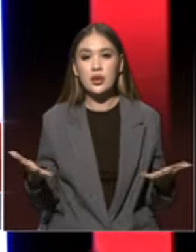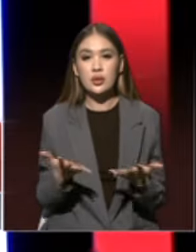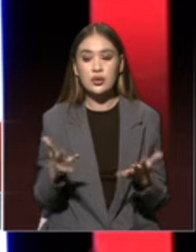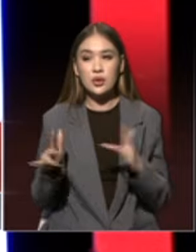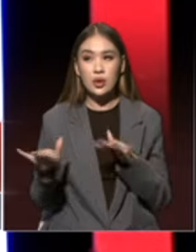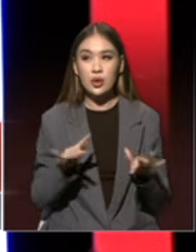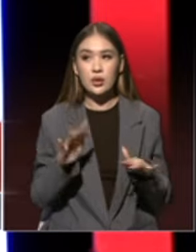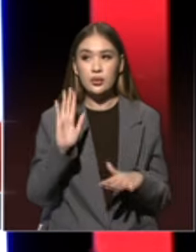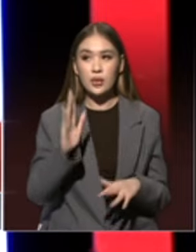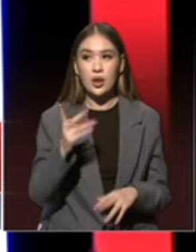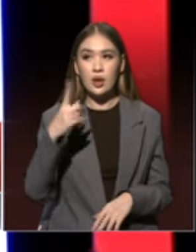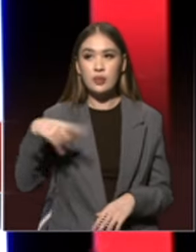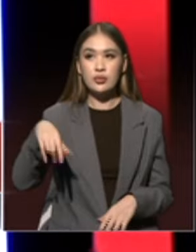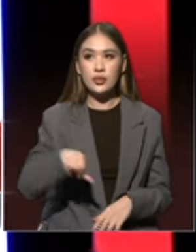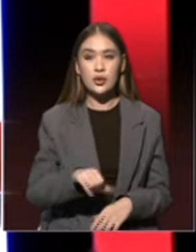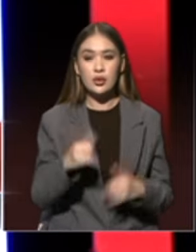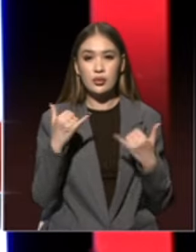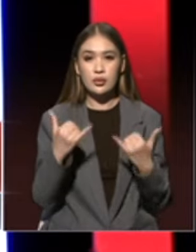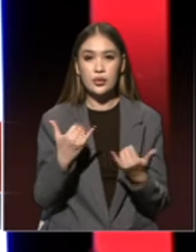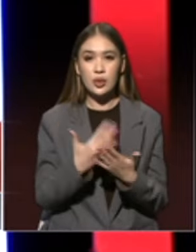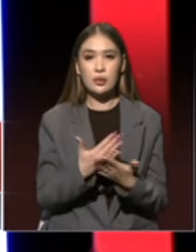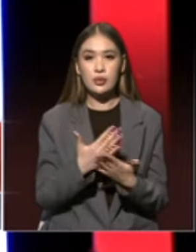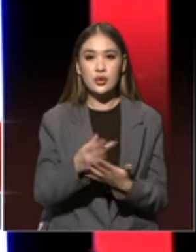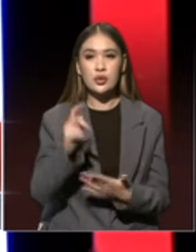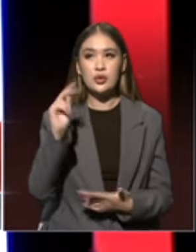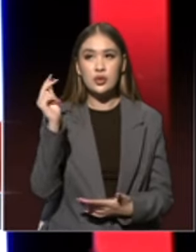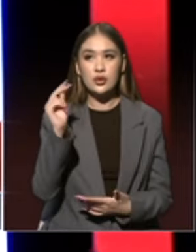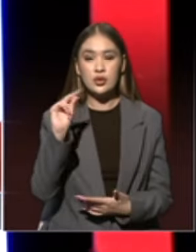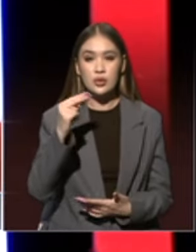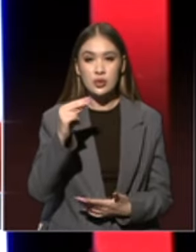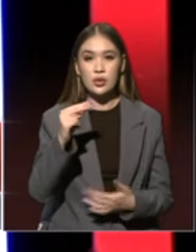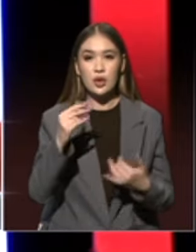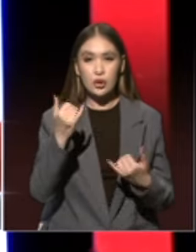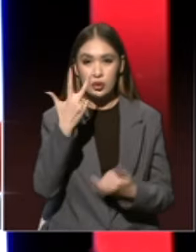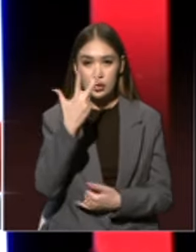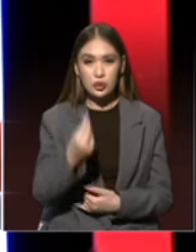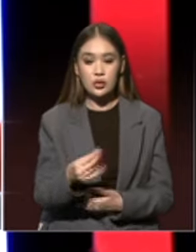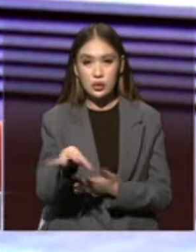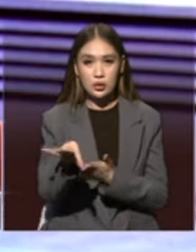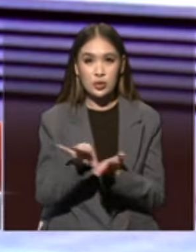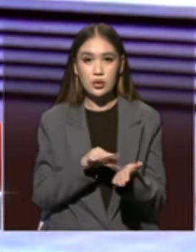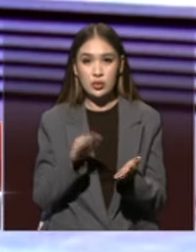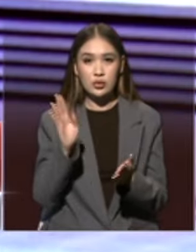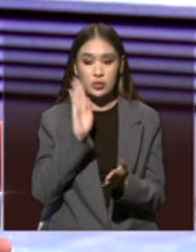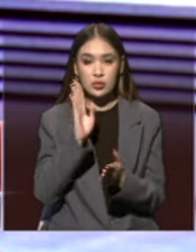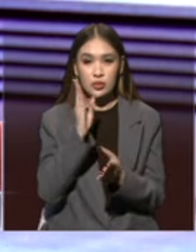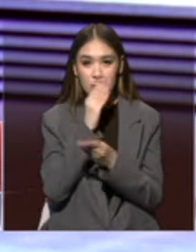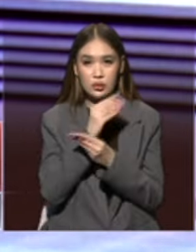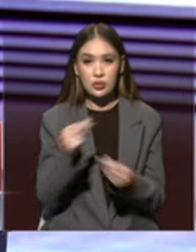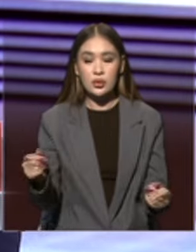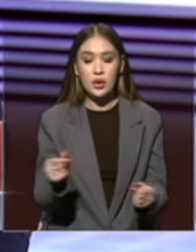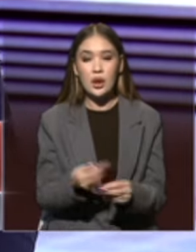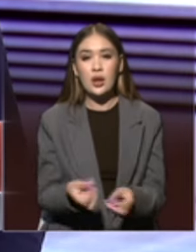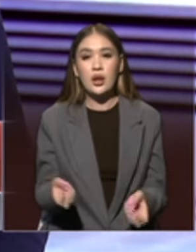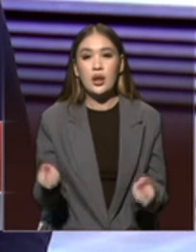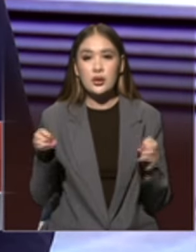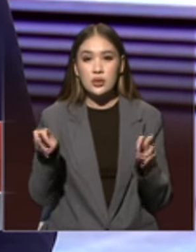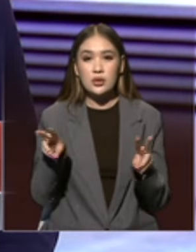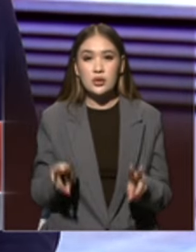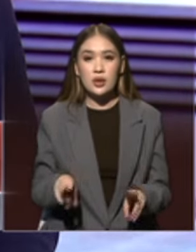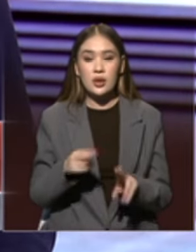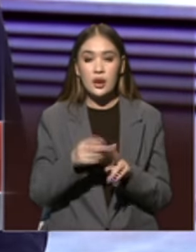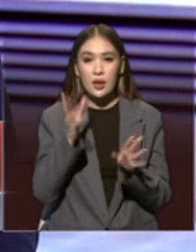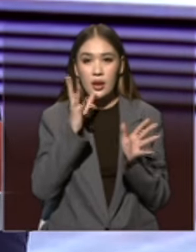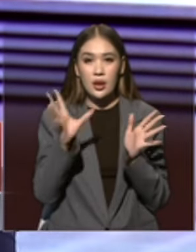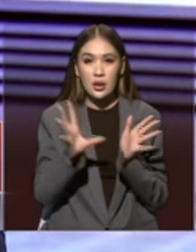Мысалға аптаның соң бүгін бейсенбі, 3 күнде су кетіп қалады ма? Жоқ, енді ол тиісті арнайы техниканы алып келіп, насостарды